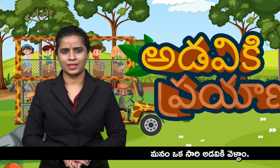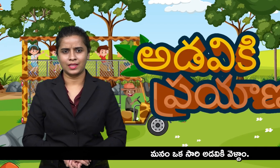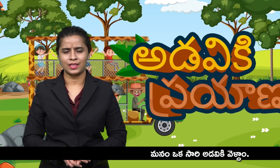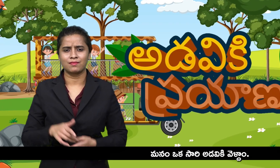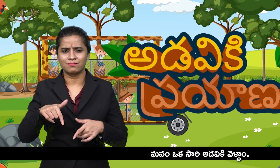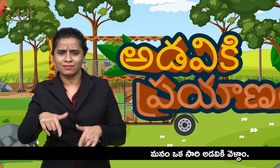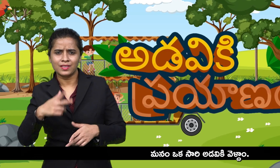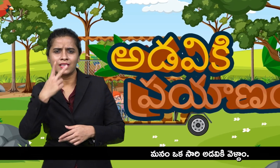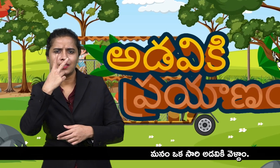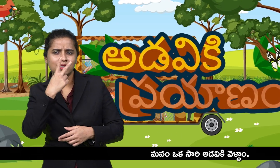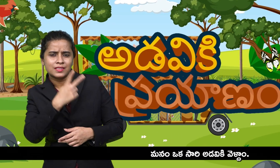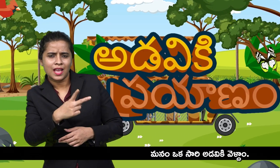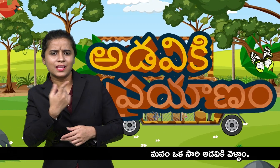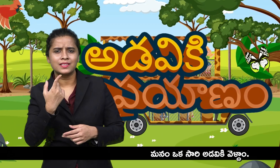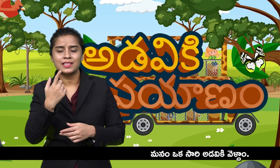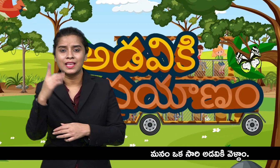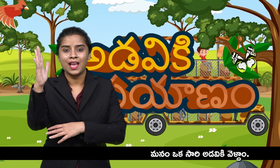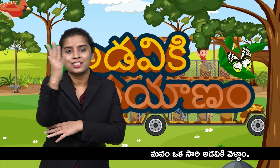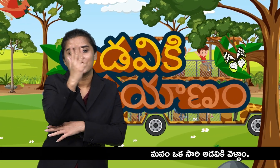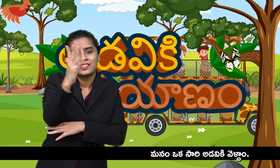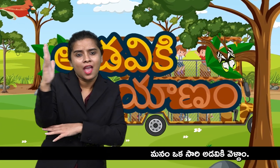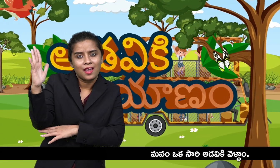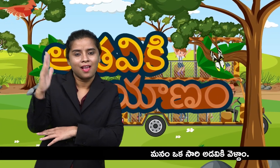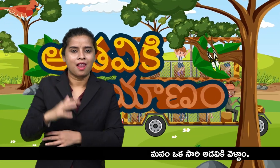మనం ఒకసారి అడవికి వెళ్దాం.